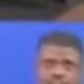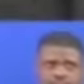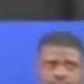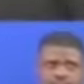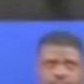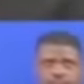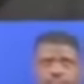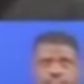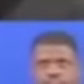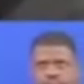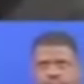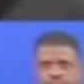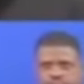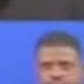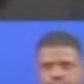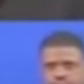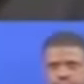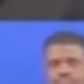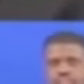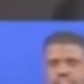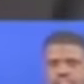Mheshimiwa Peter Joseph Serukamba.